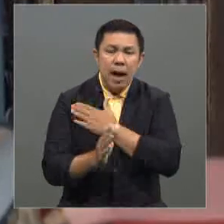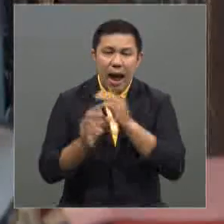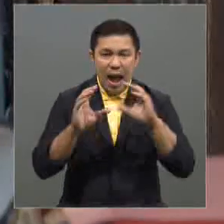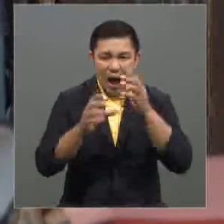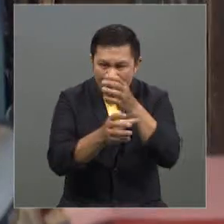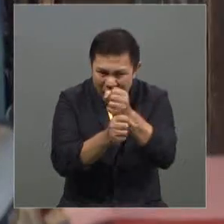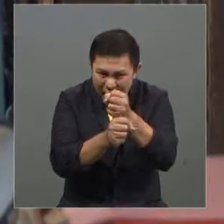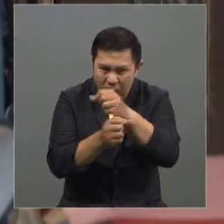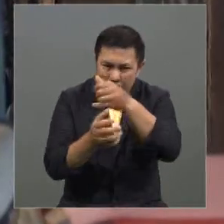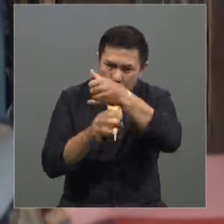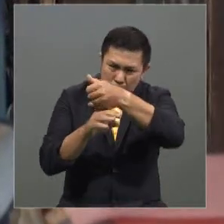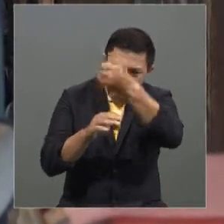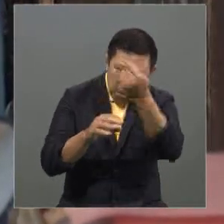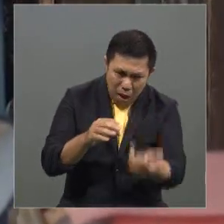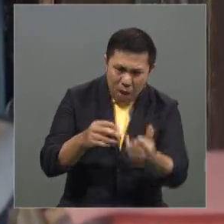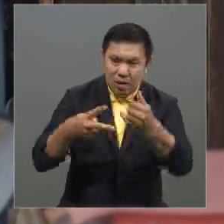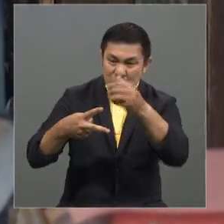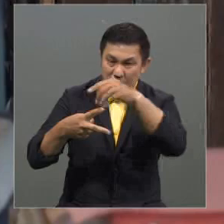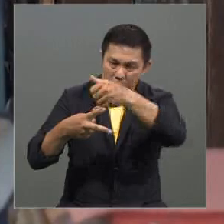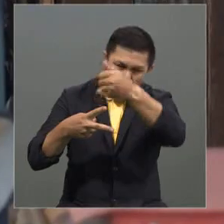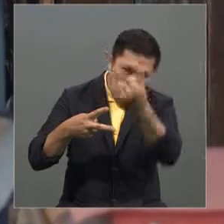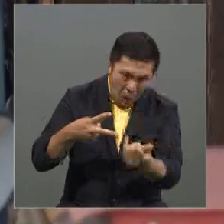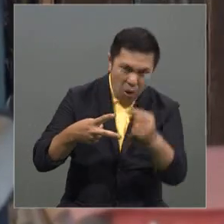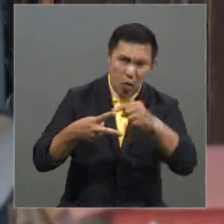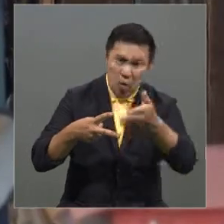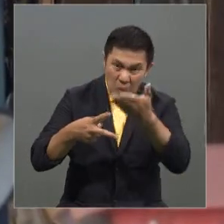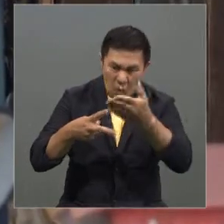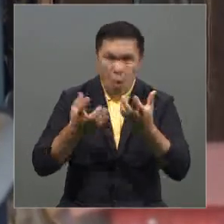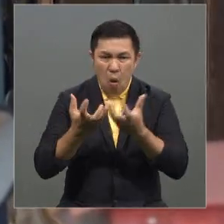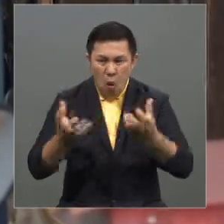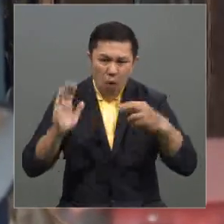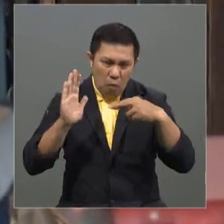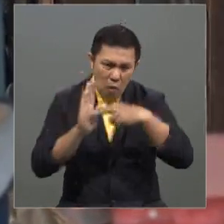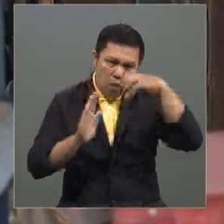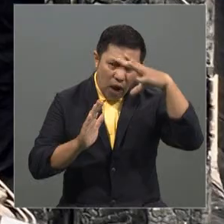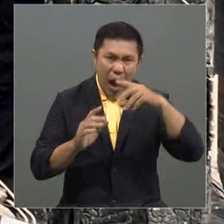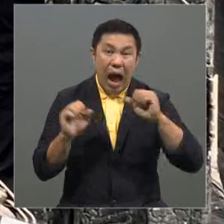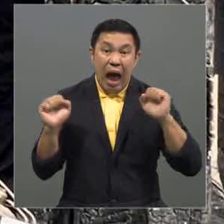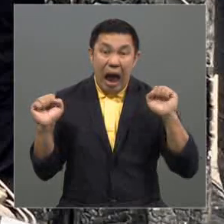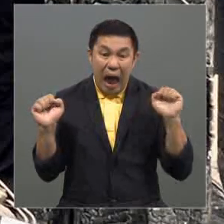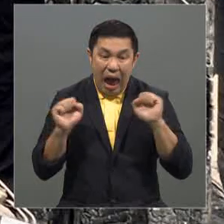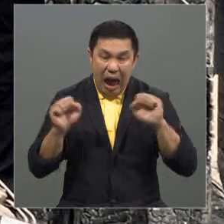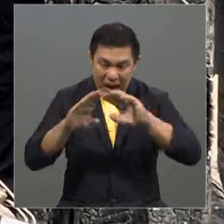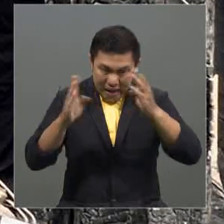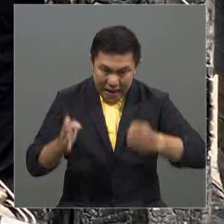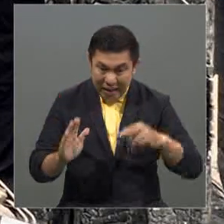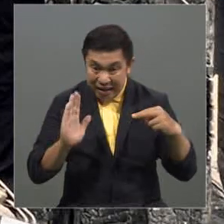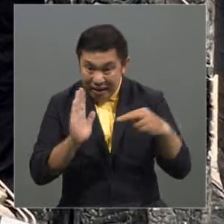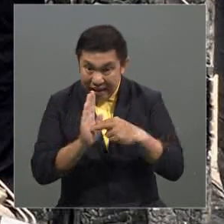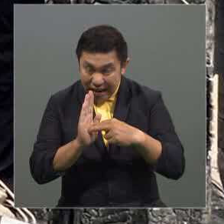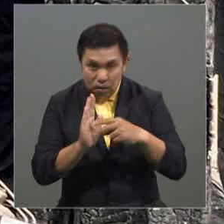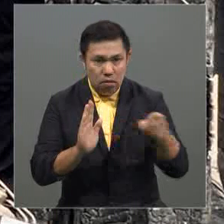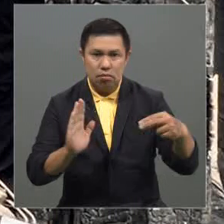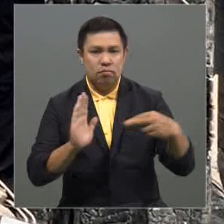ทธรูปที่ตกลงมาจากชั้น2รวมไปถึงอุปกรณ์เครื่องใช้ไฟฟ้าพบว่ามีแอร์เคลื่อนที่ด้วยแต่ว่าแอร์เครื่องนั้นเนี่ยไม่